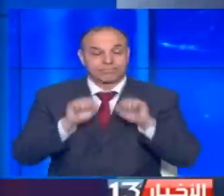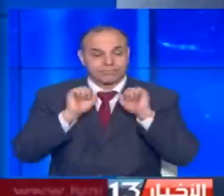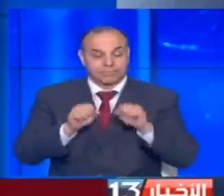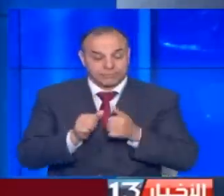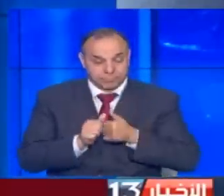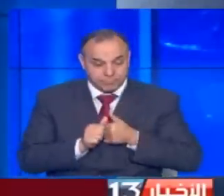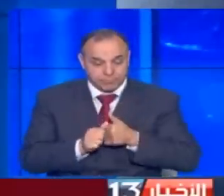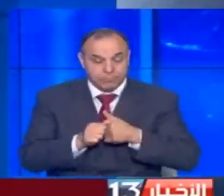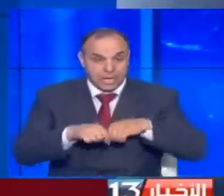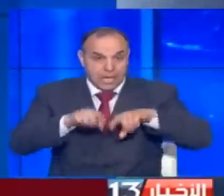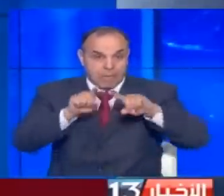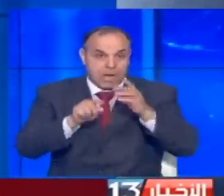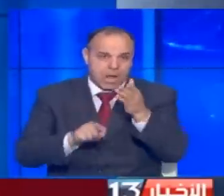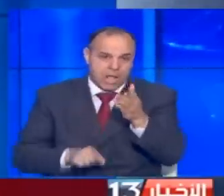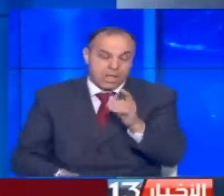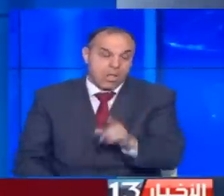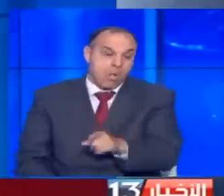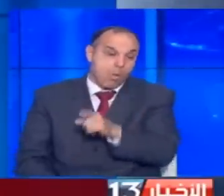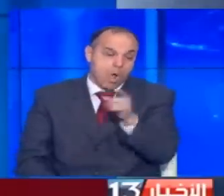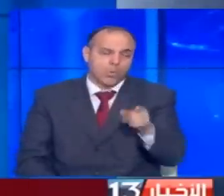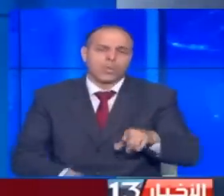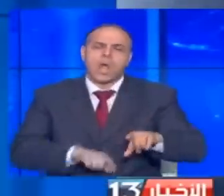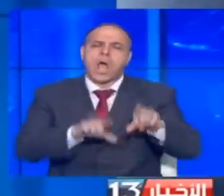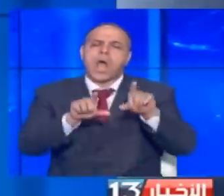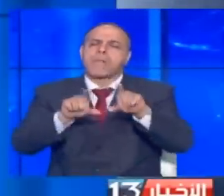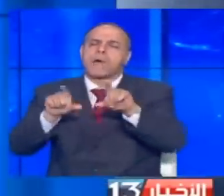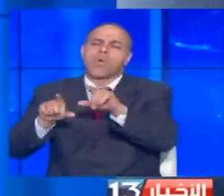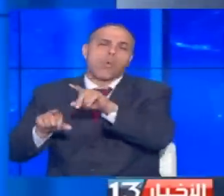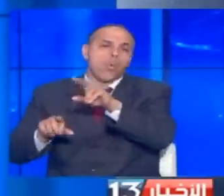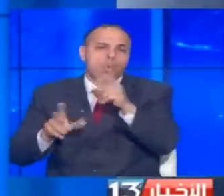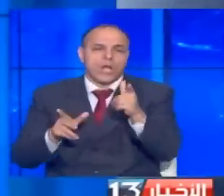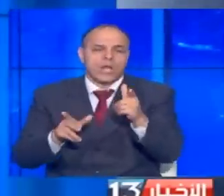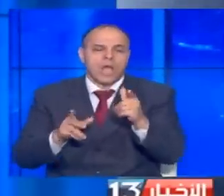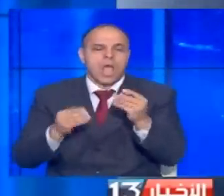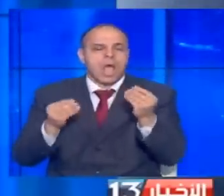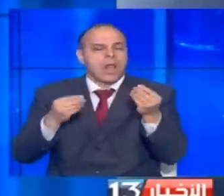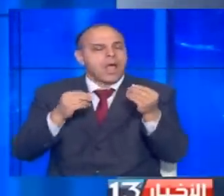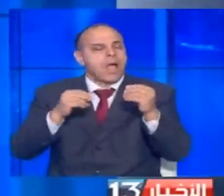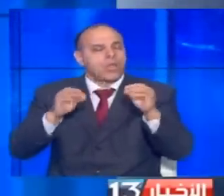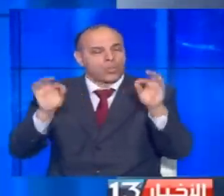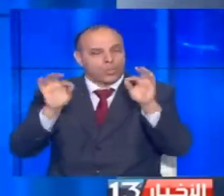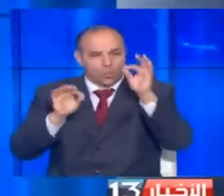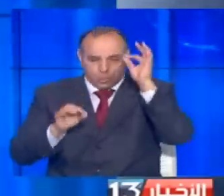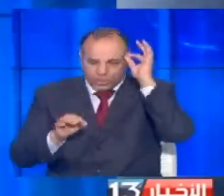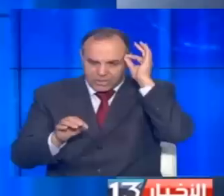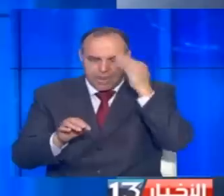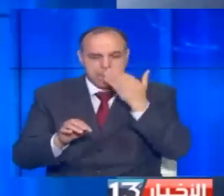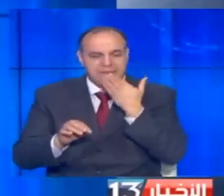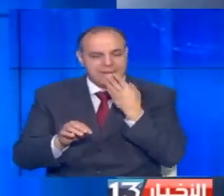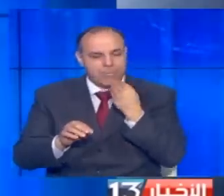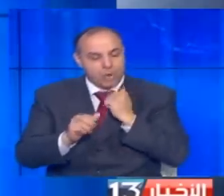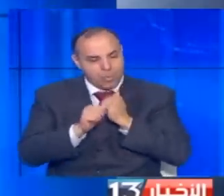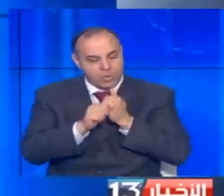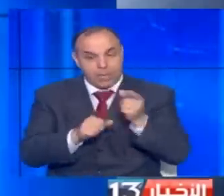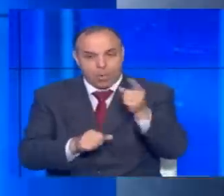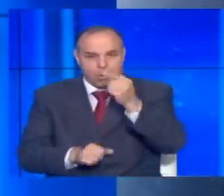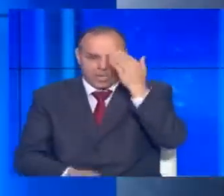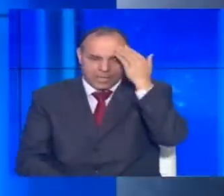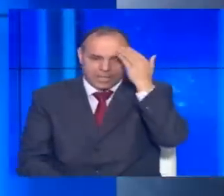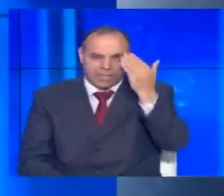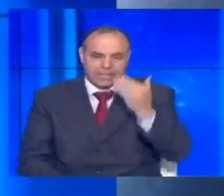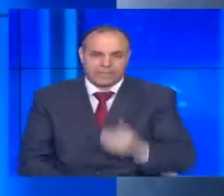وبامكانكم مشاهدينا متابعه هذه النشره وغيرها من الاخبار على بوابه التلفزه التونسيه شكرا على المتابعه الى